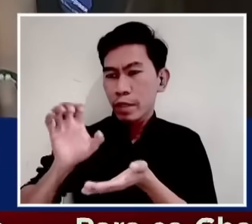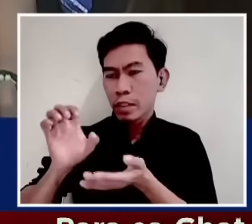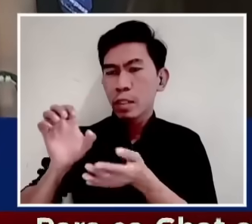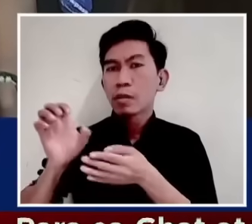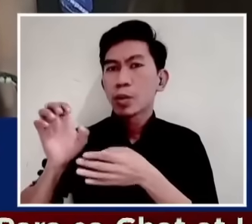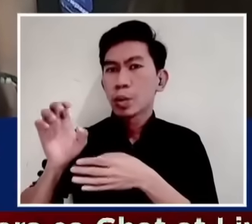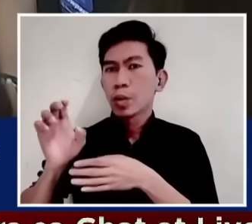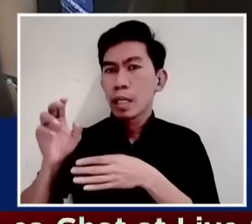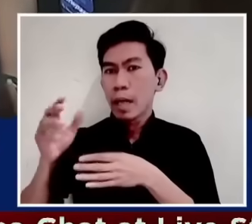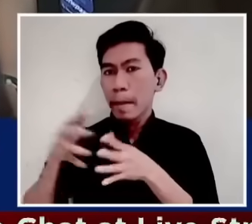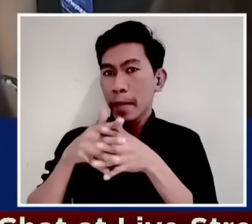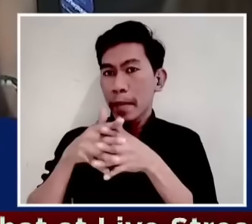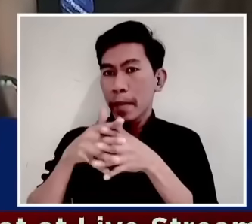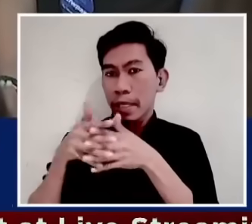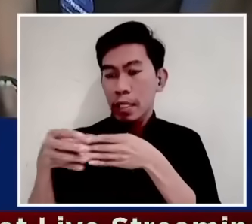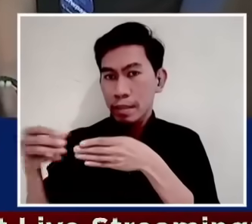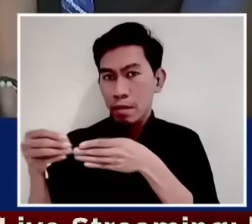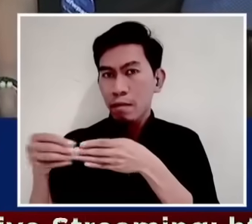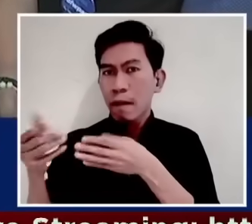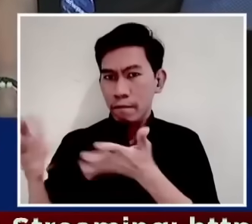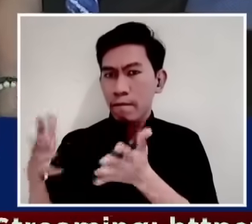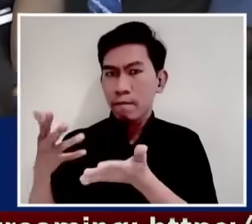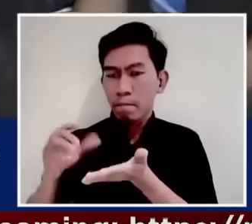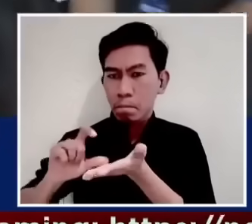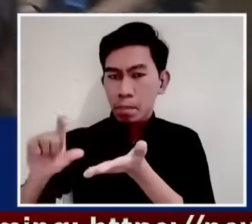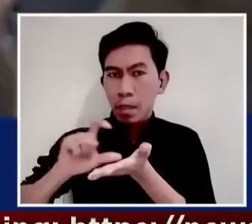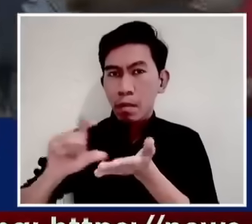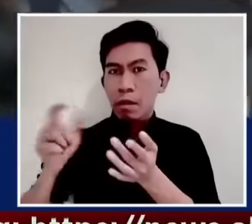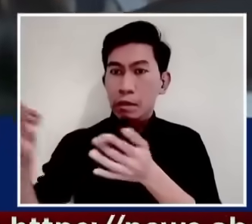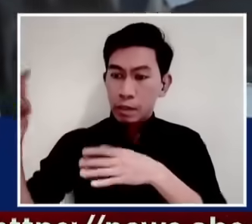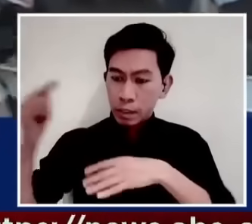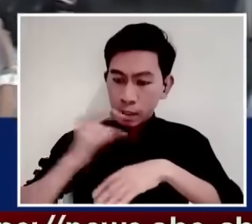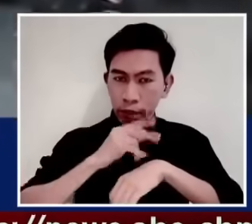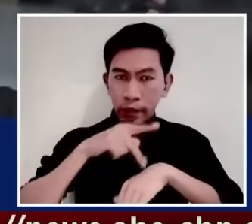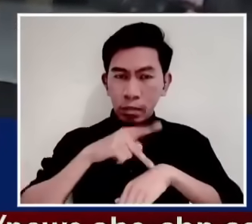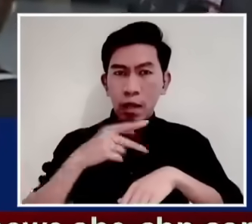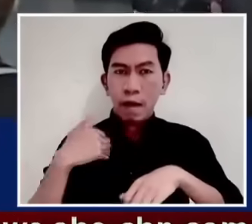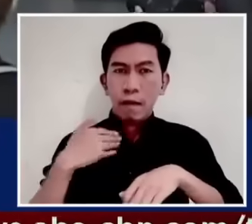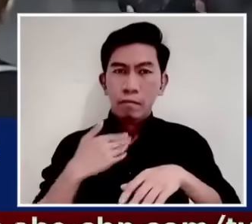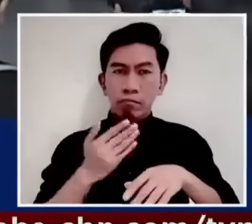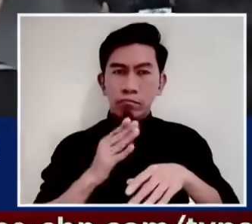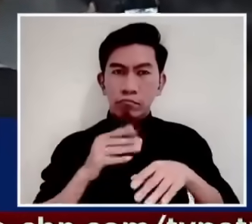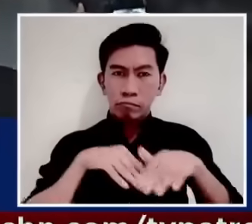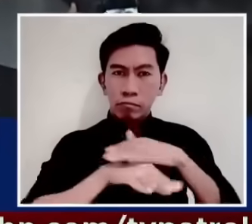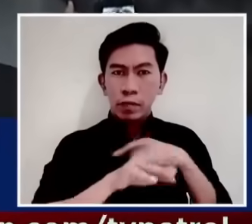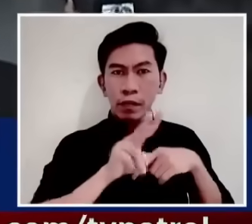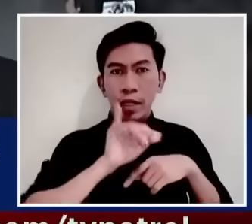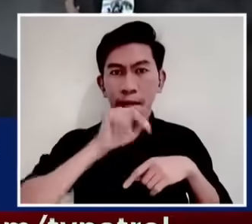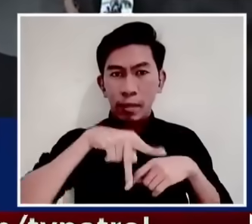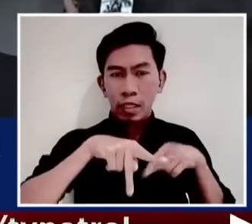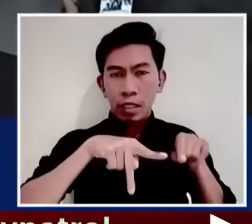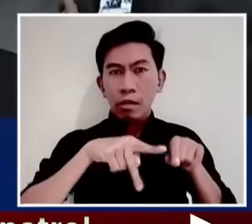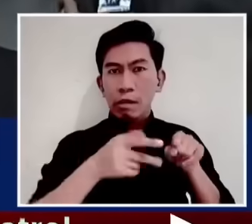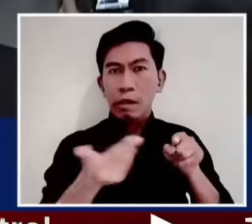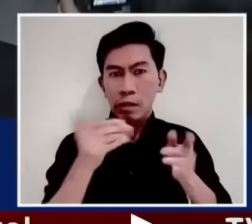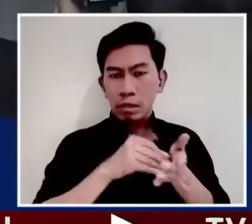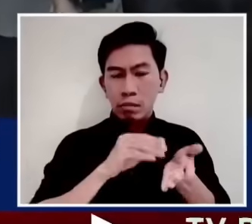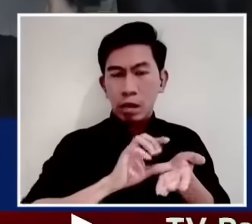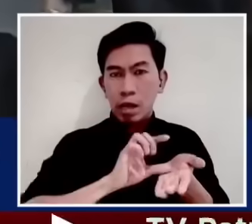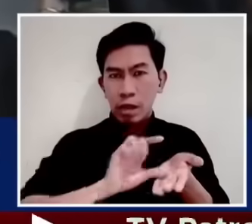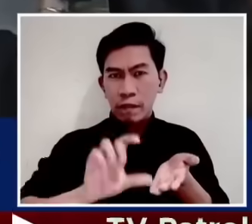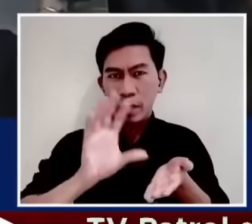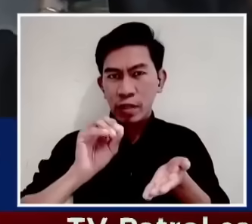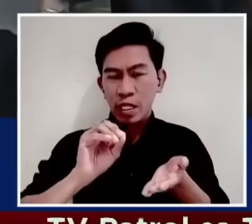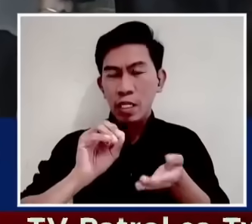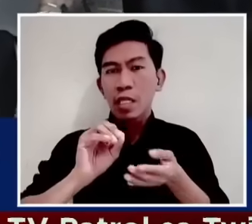pagdating naman dito sa Maynila ay idiniretso sila sa VIP lounge para tanggapin ang 50,000 pesos mula sa DMW,